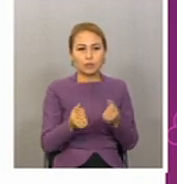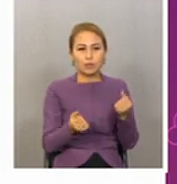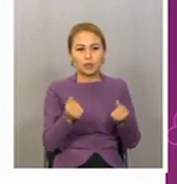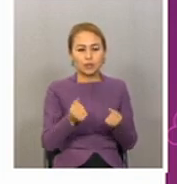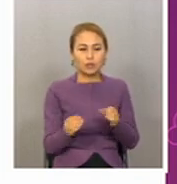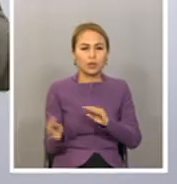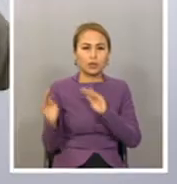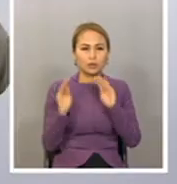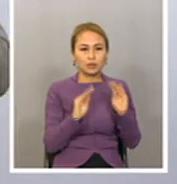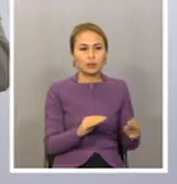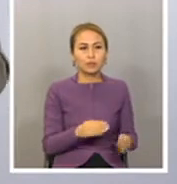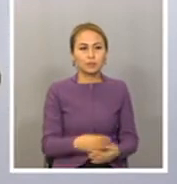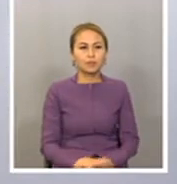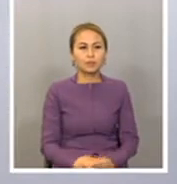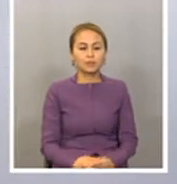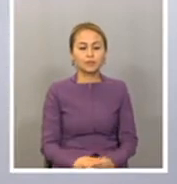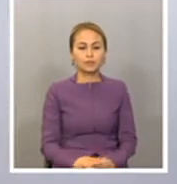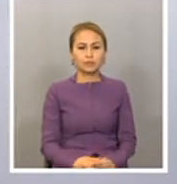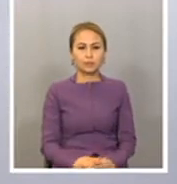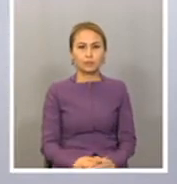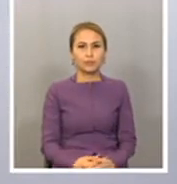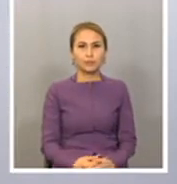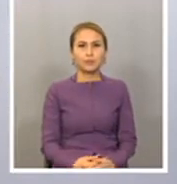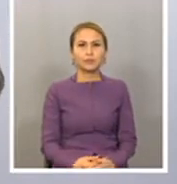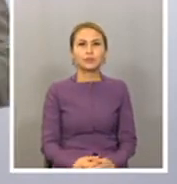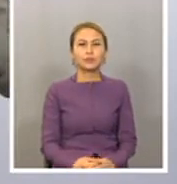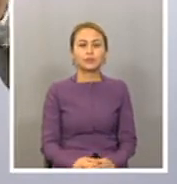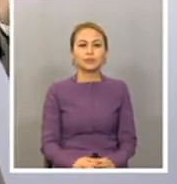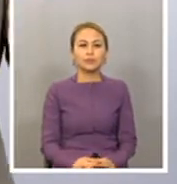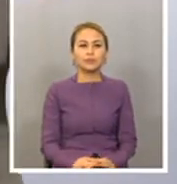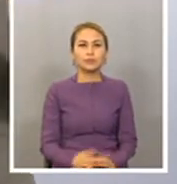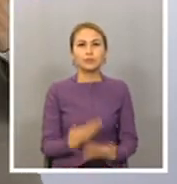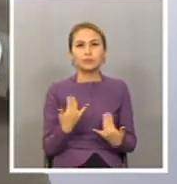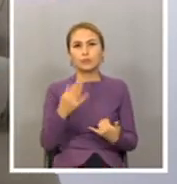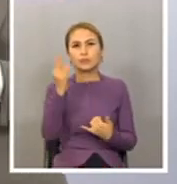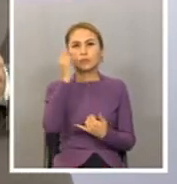артады екен. Осымен балалар, бүгінгі сабағымызда біз